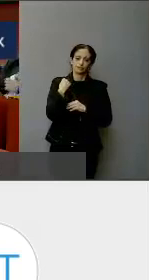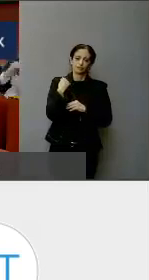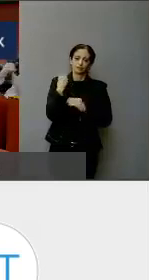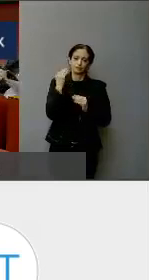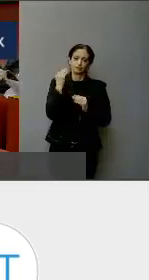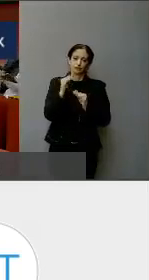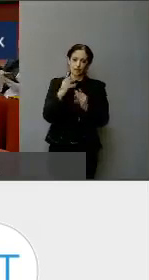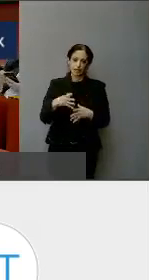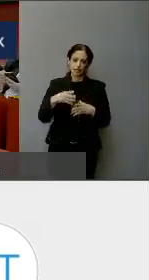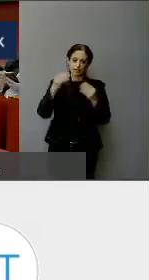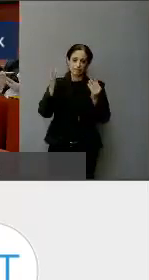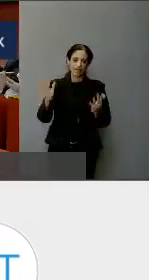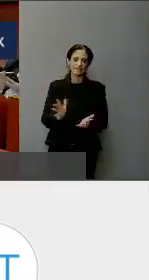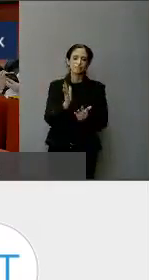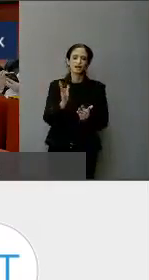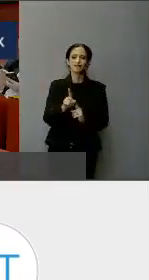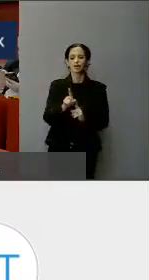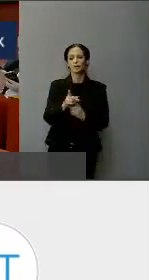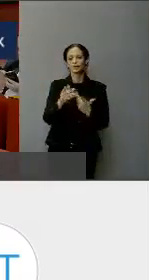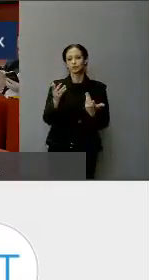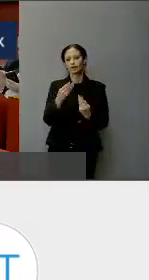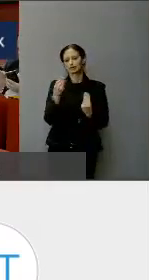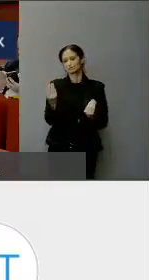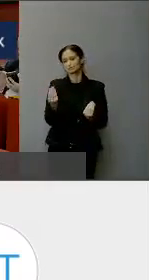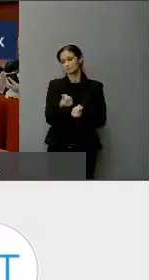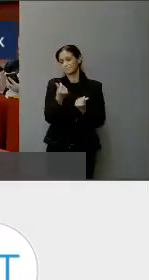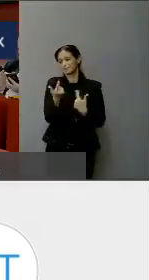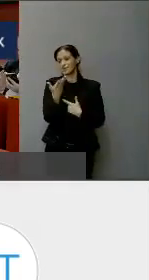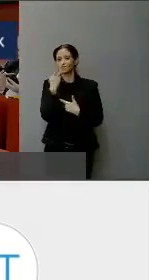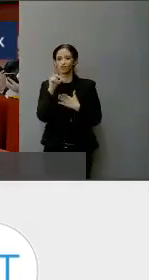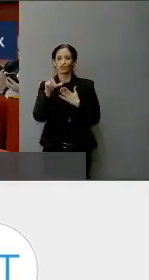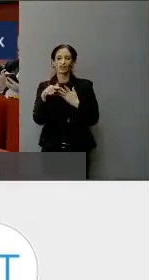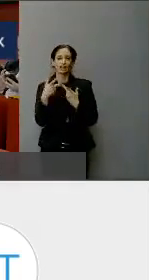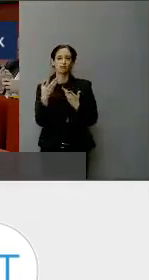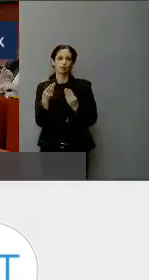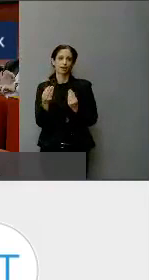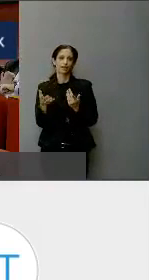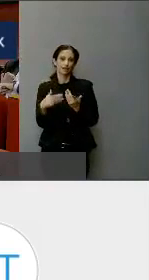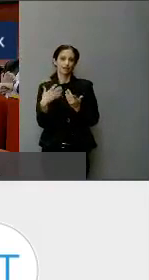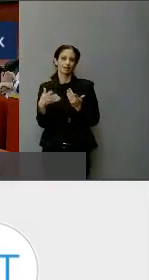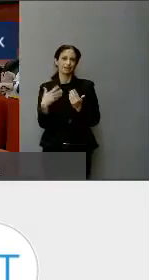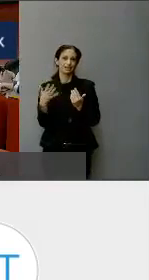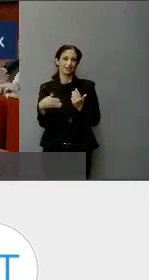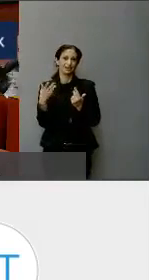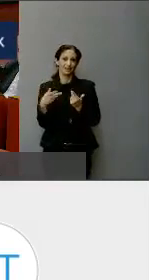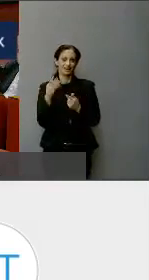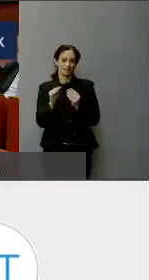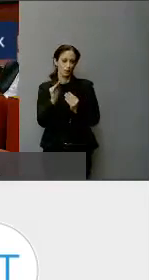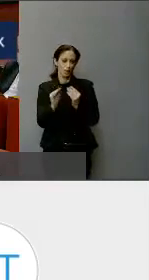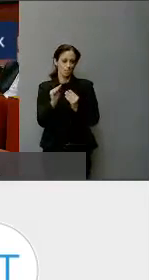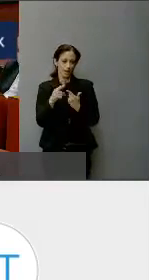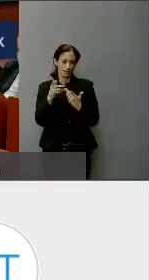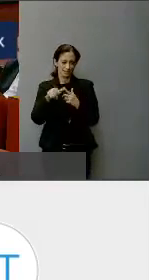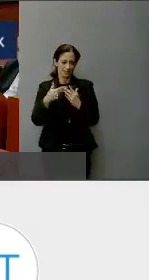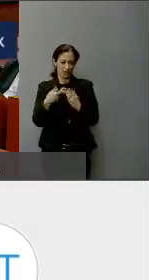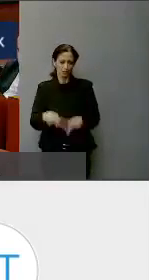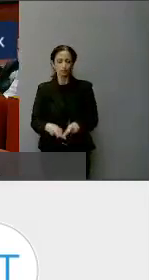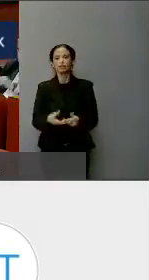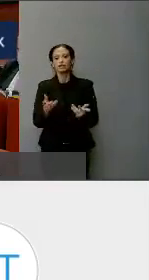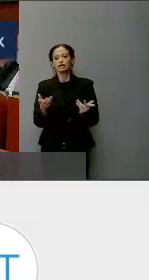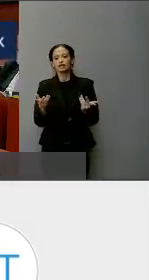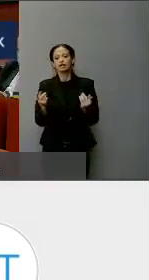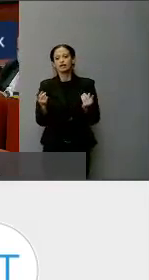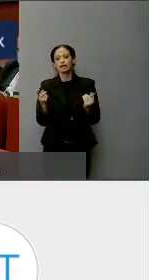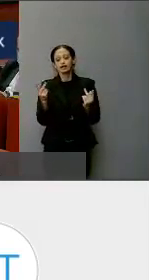una domanda anche un po faziosa come dire vogliono perdere tempo chiedono anche conflitto d'interesse eccetera ma ci sono due elementi